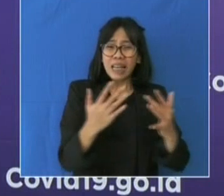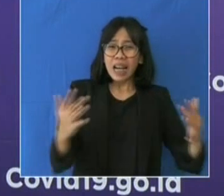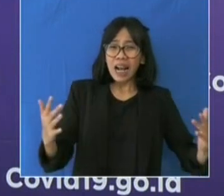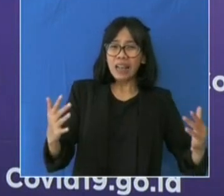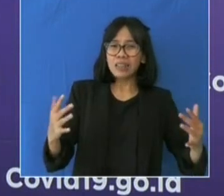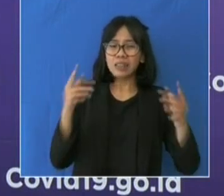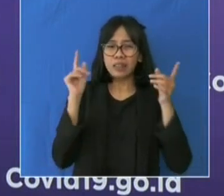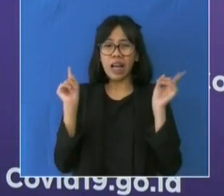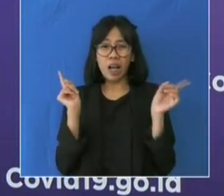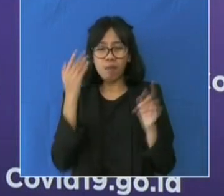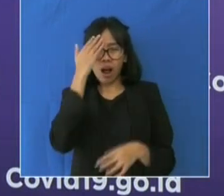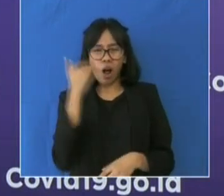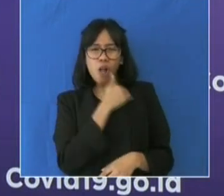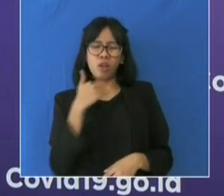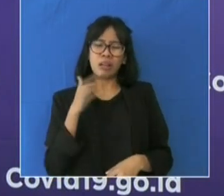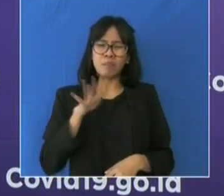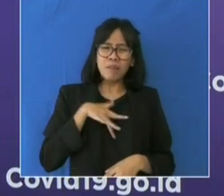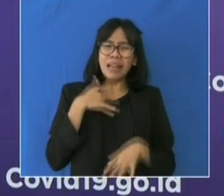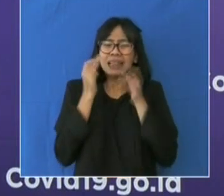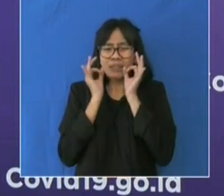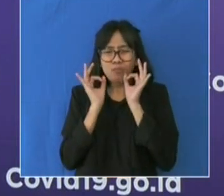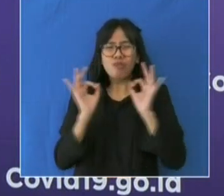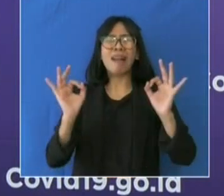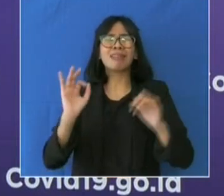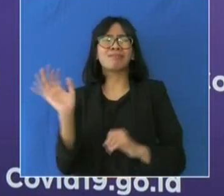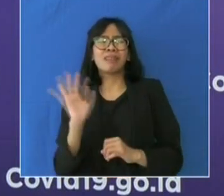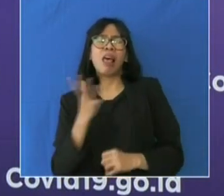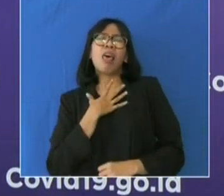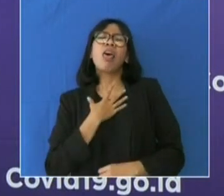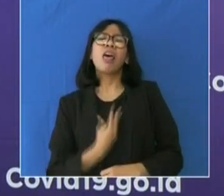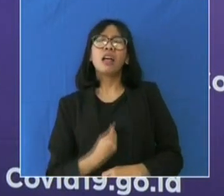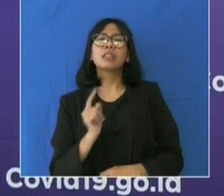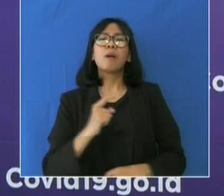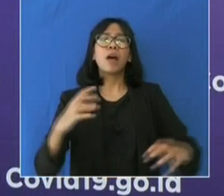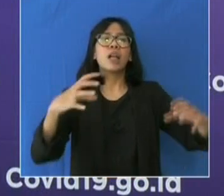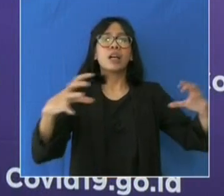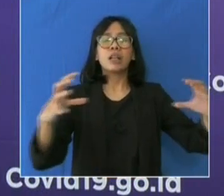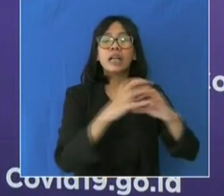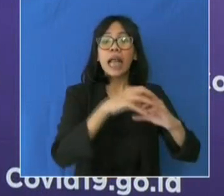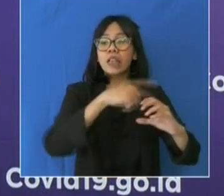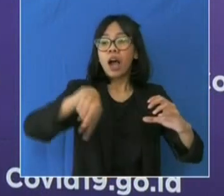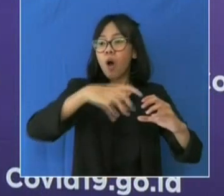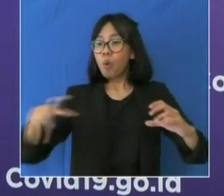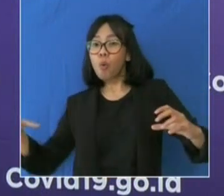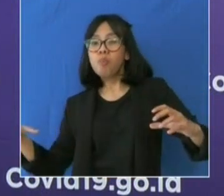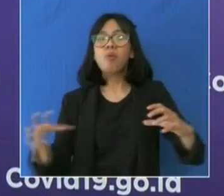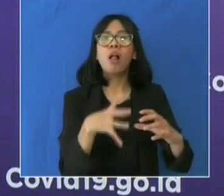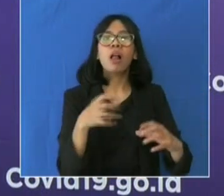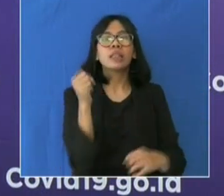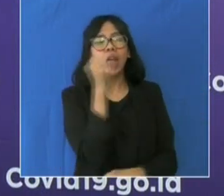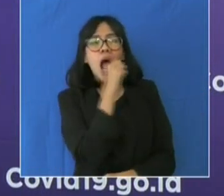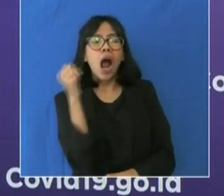kurang pas merasa tidak sempurna dan merasa sedih tidak dapat berkumpul di gereja berdoa